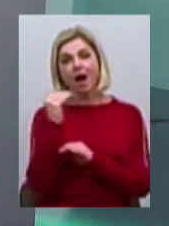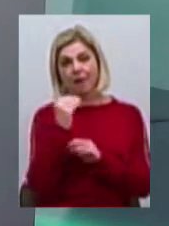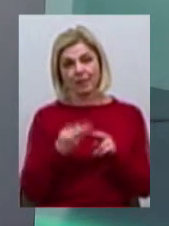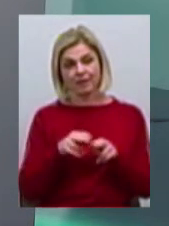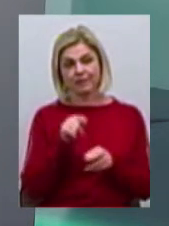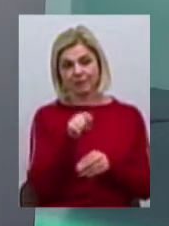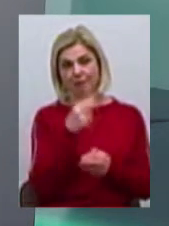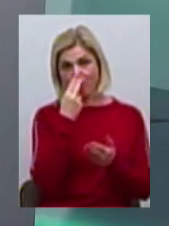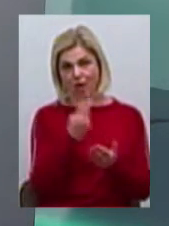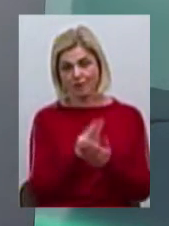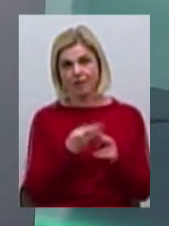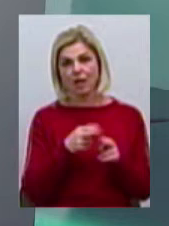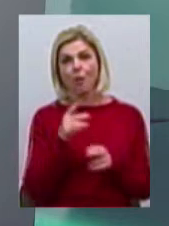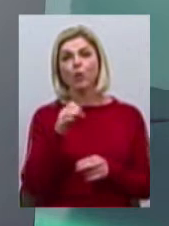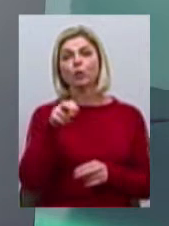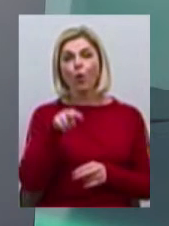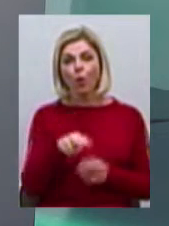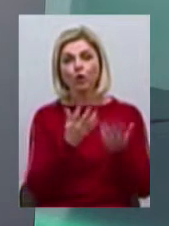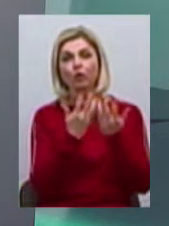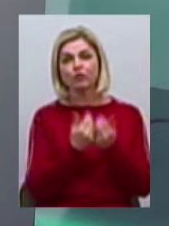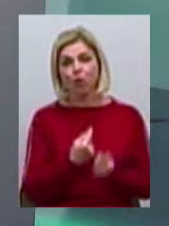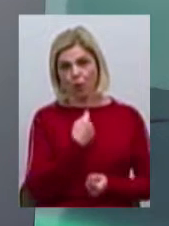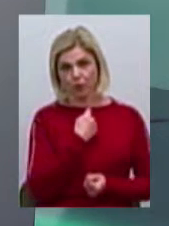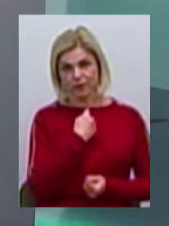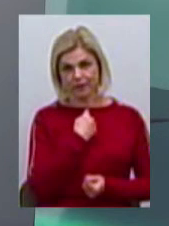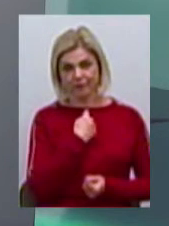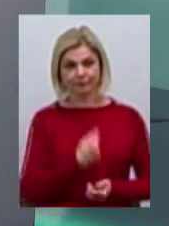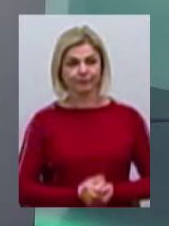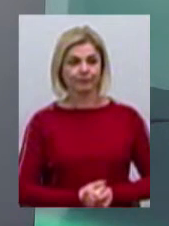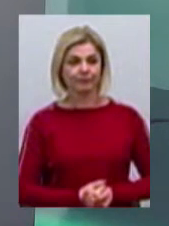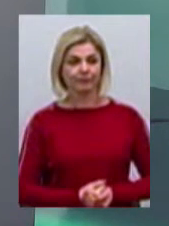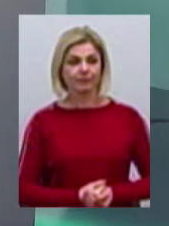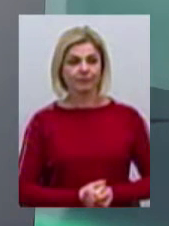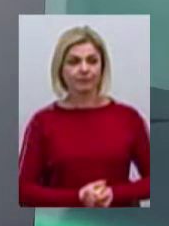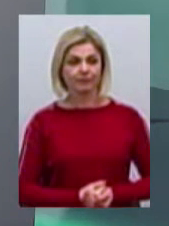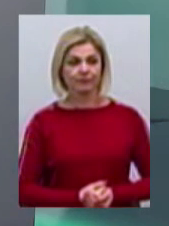Це буде фактично частково, протокол підрахунку голосів. Це